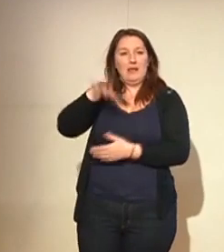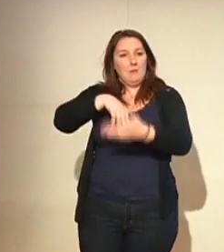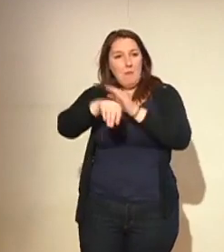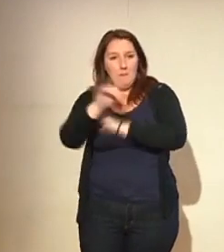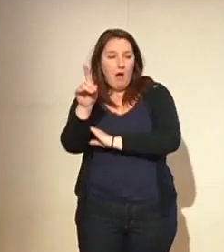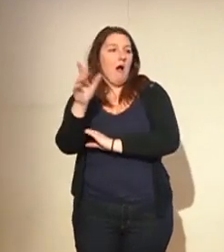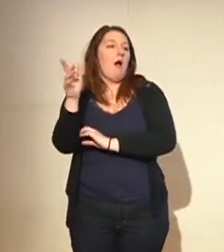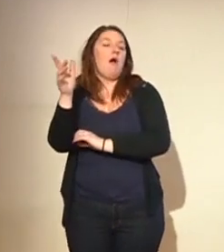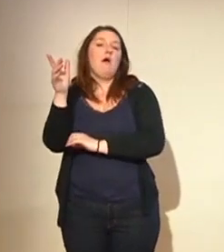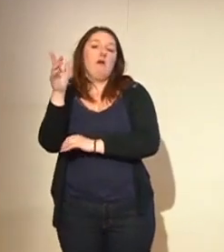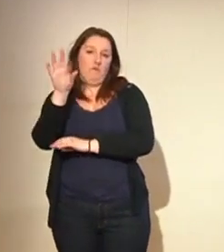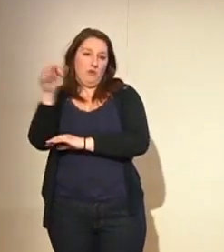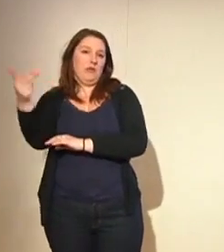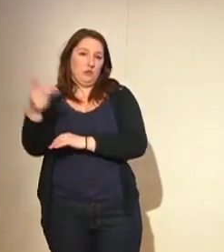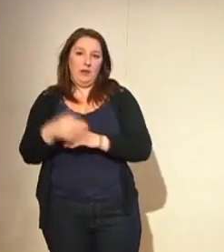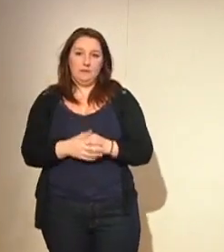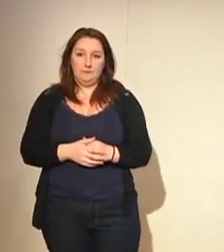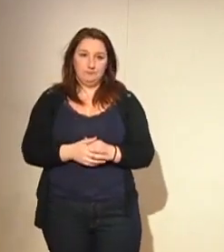Fond national très